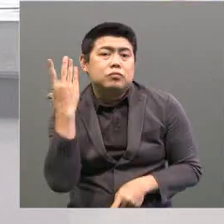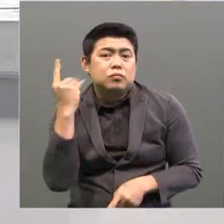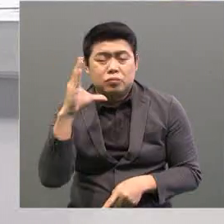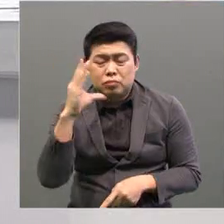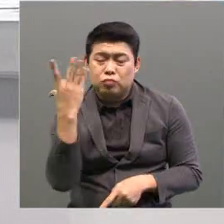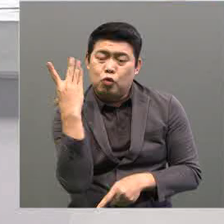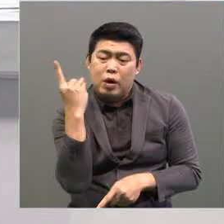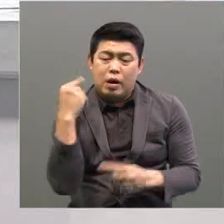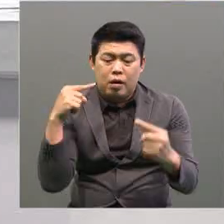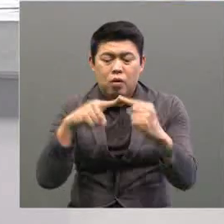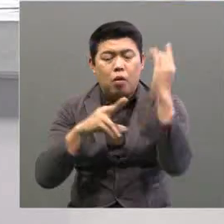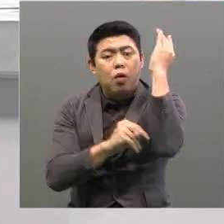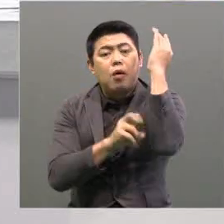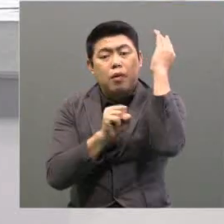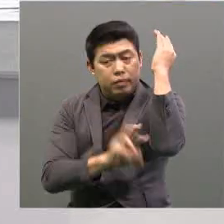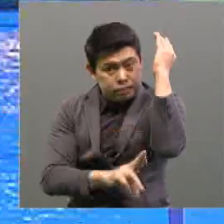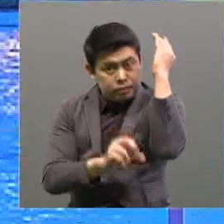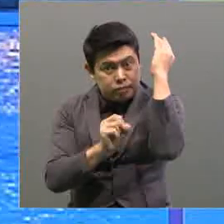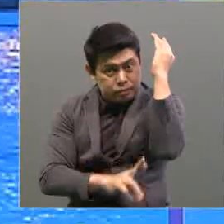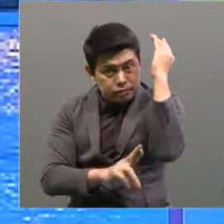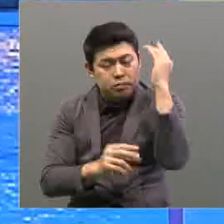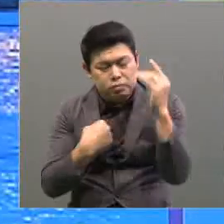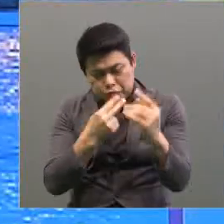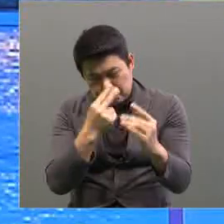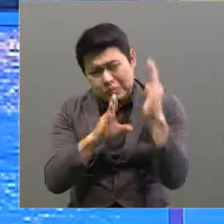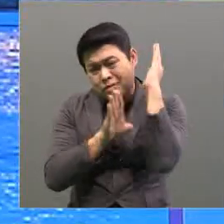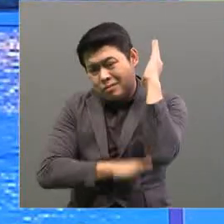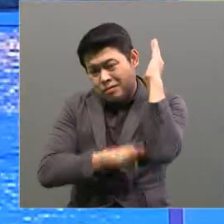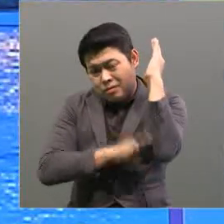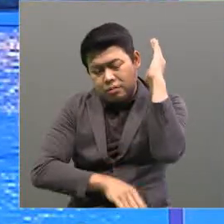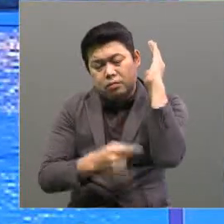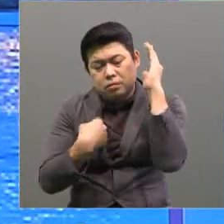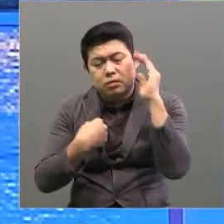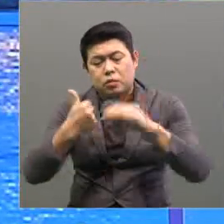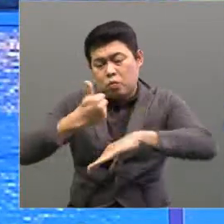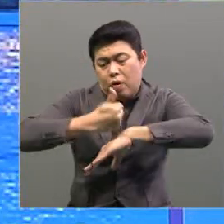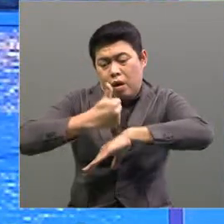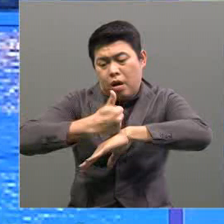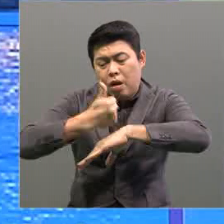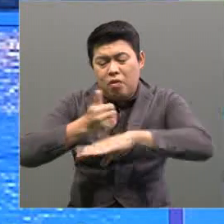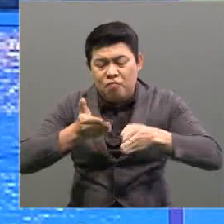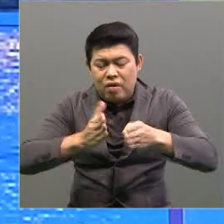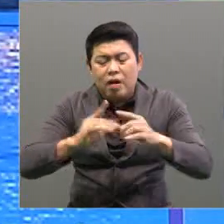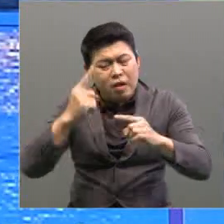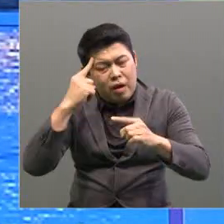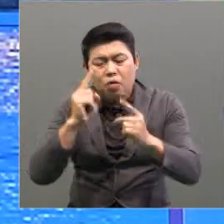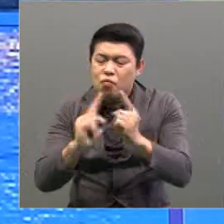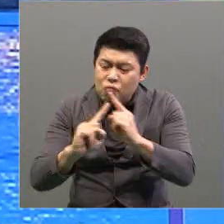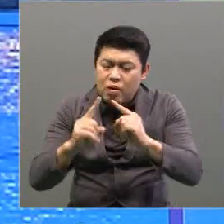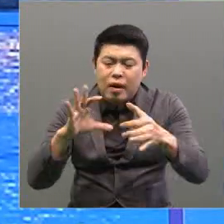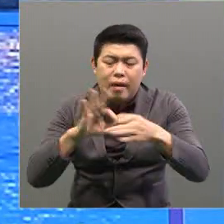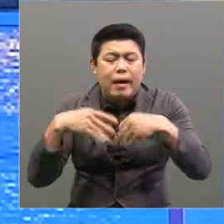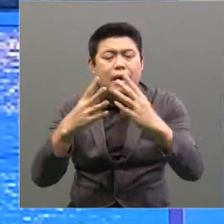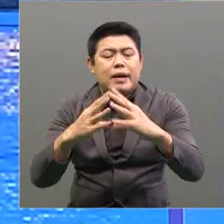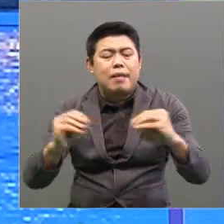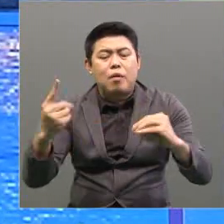านนี้นะคะที่จังหวัดนราธิวาสก็เป็นเหตุความรุนแรงที่เกิดขึ้นระหว่างที่หัวหน้าผู้อำนวยการความสะดวกการพูดคุยสัน